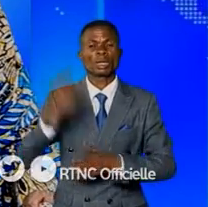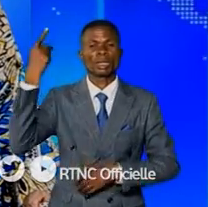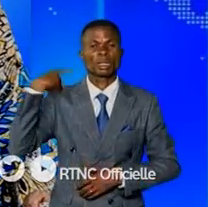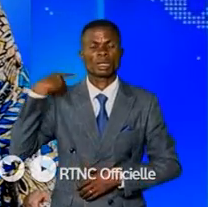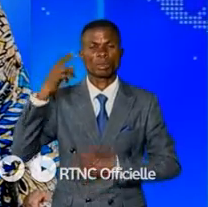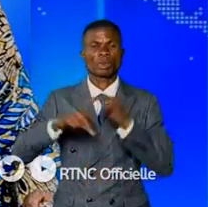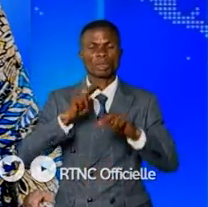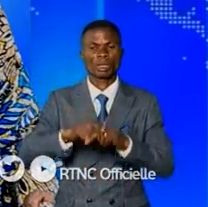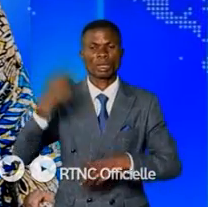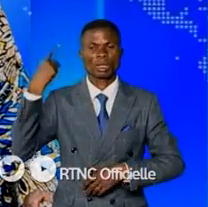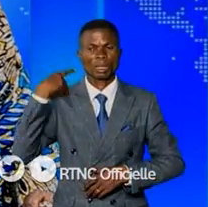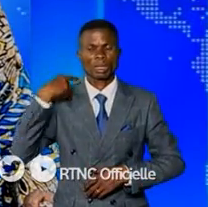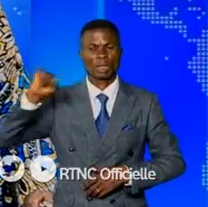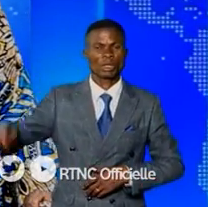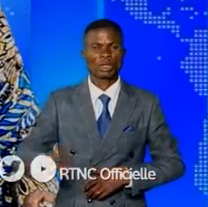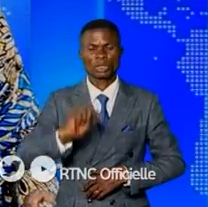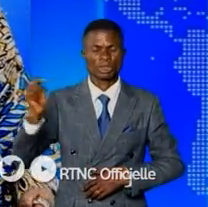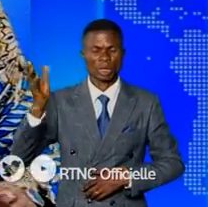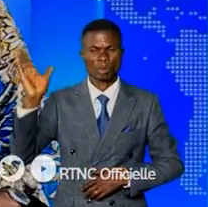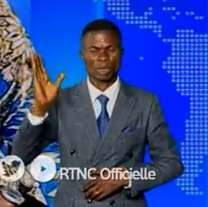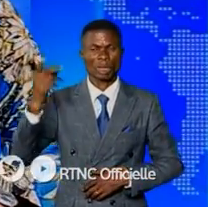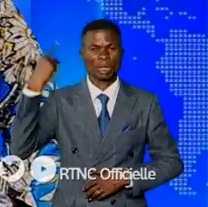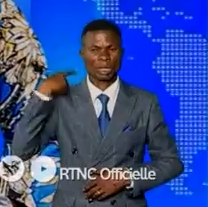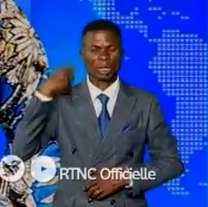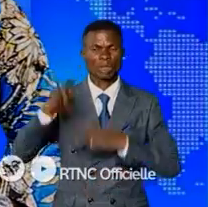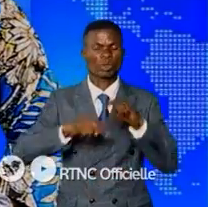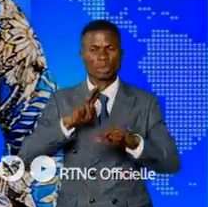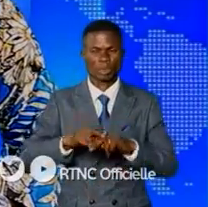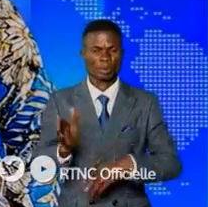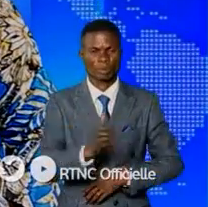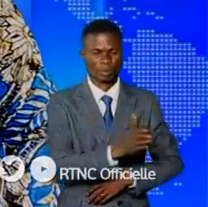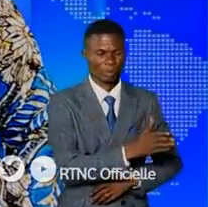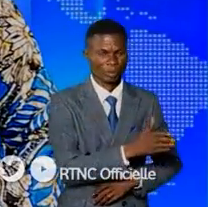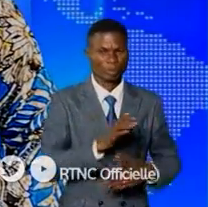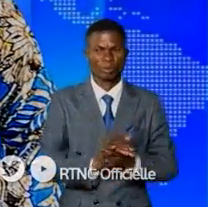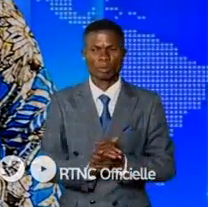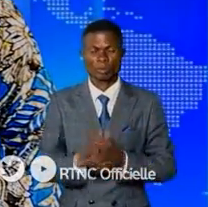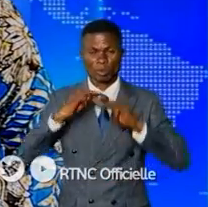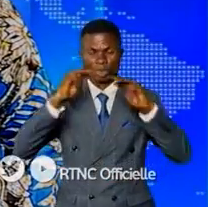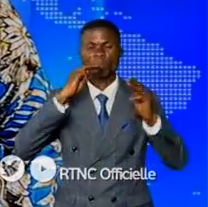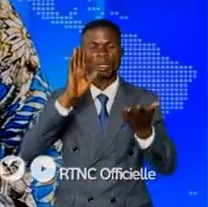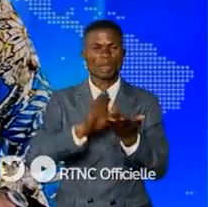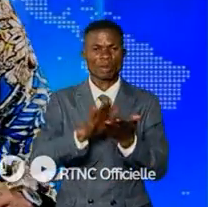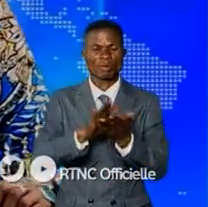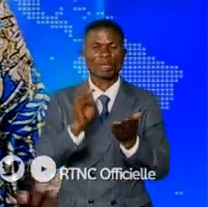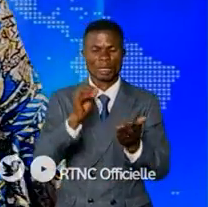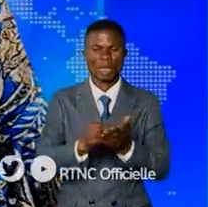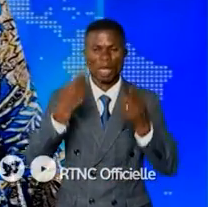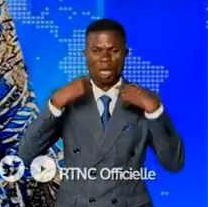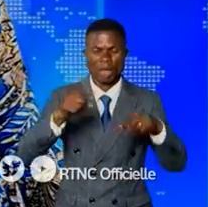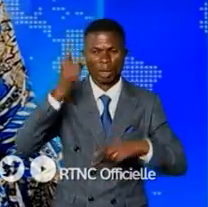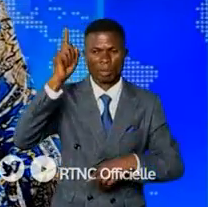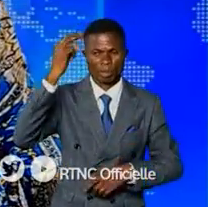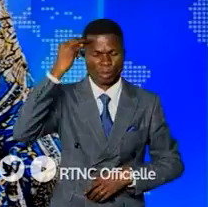national, honorable Jean-Pierre Liaou, député national. Message de félicitations adressé à son